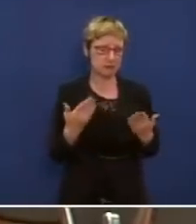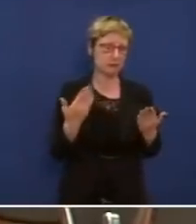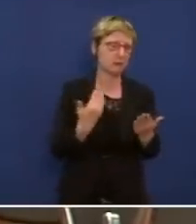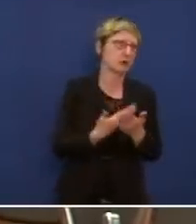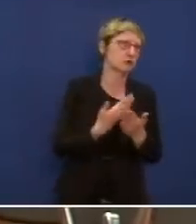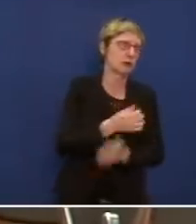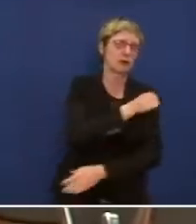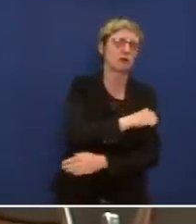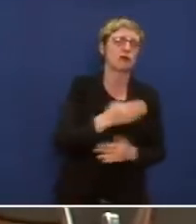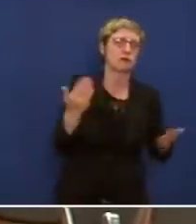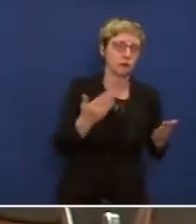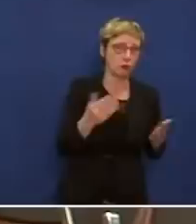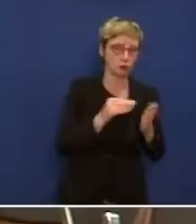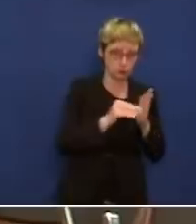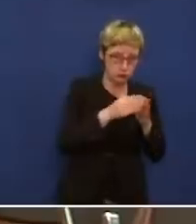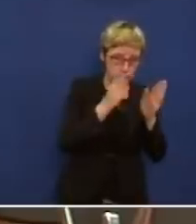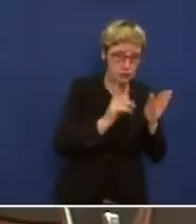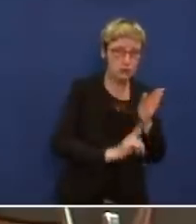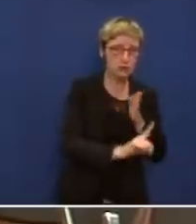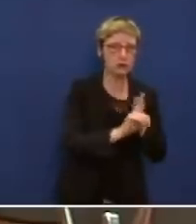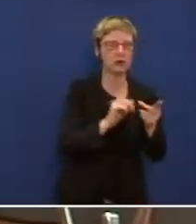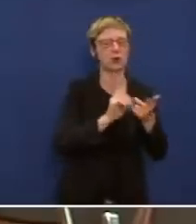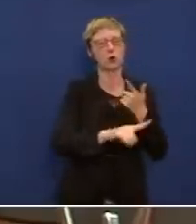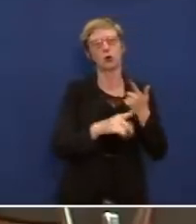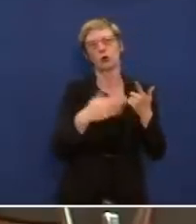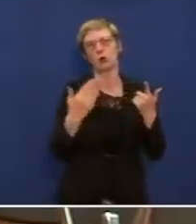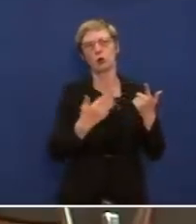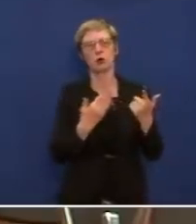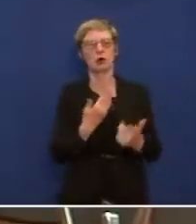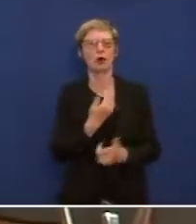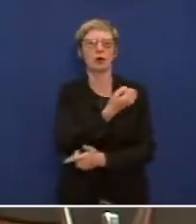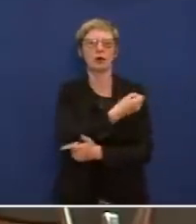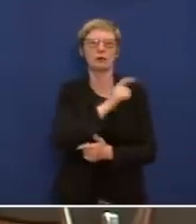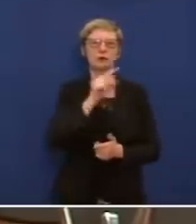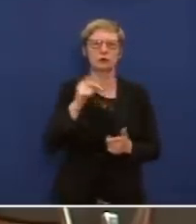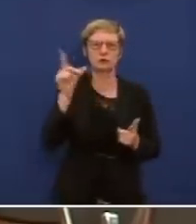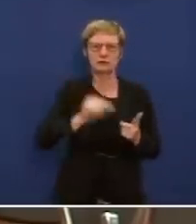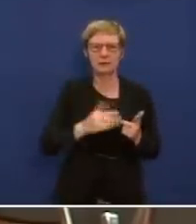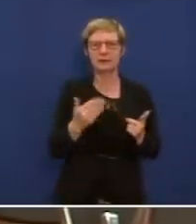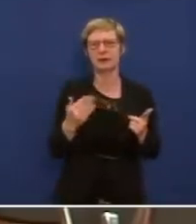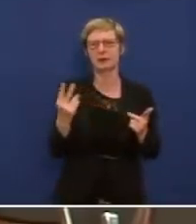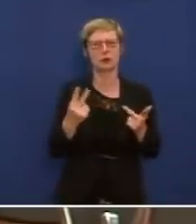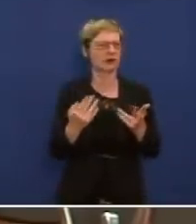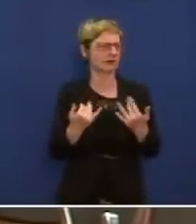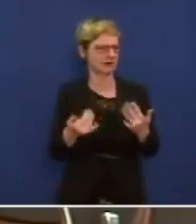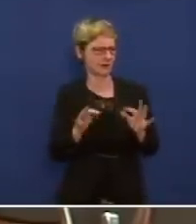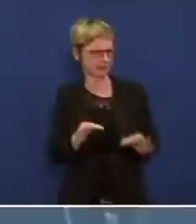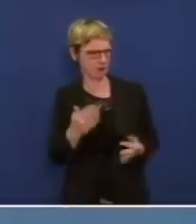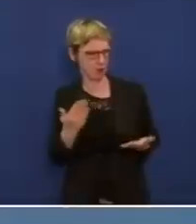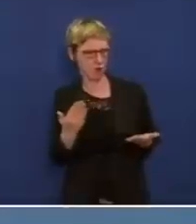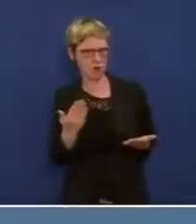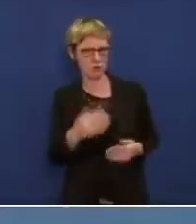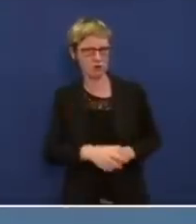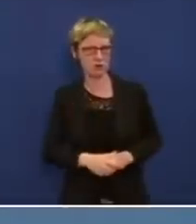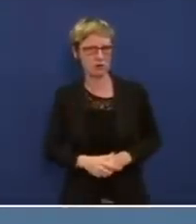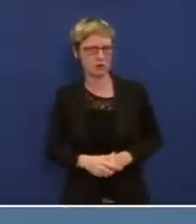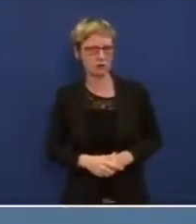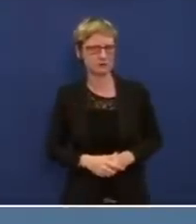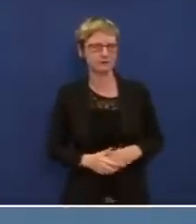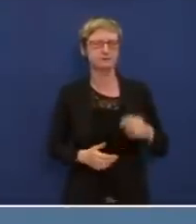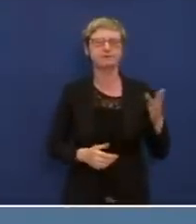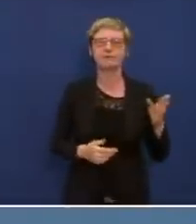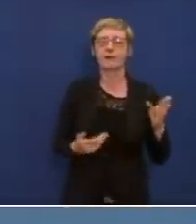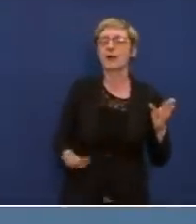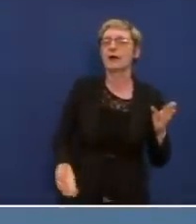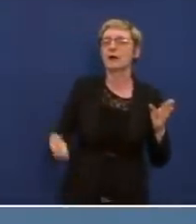wird, ob das mit verminderten Impfdosen zum Beispiel geschehen soll? Vielleicht können Sie uns dazu einiges sagen. Also die